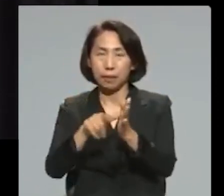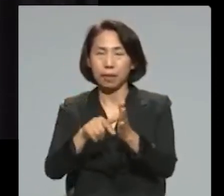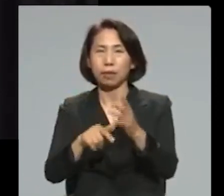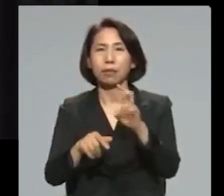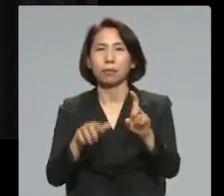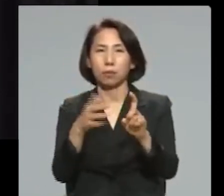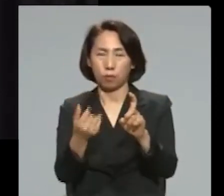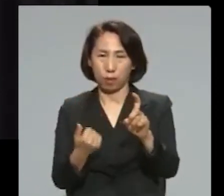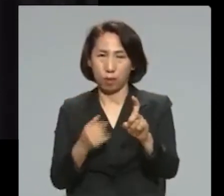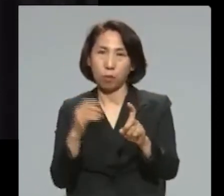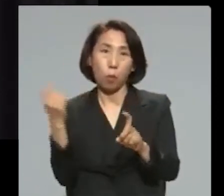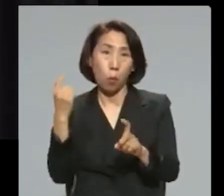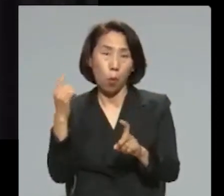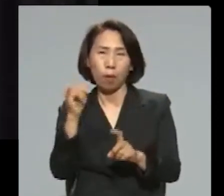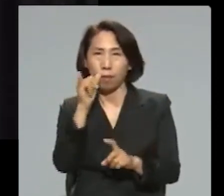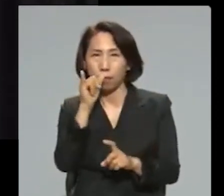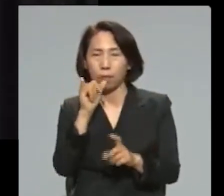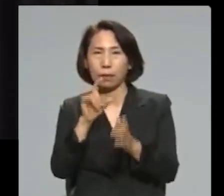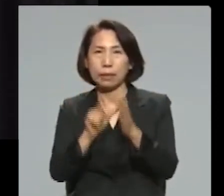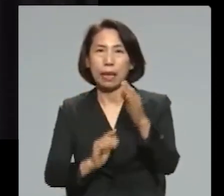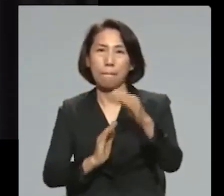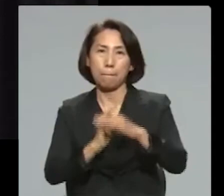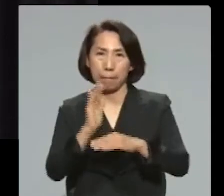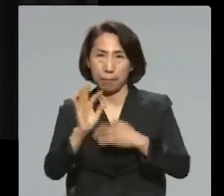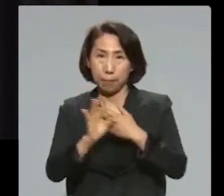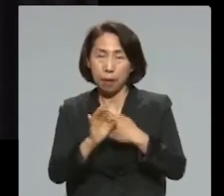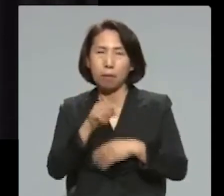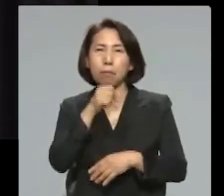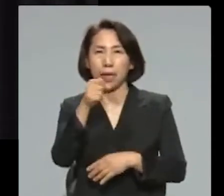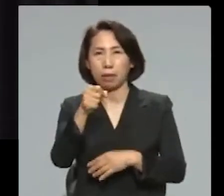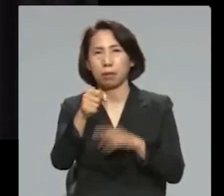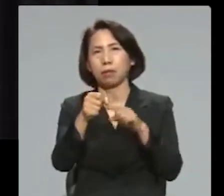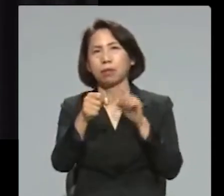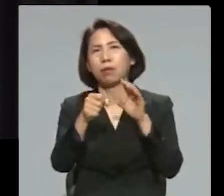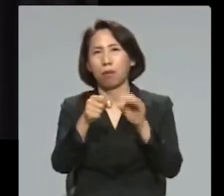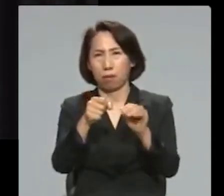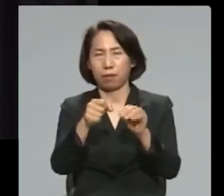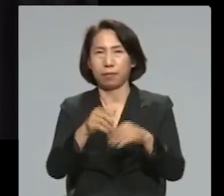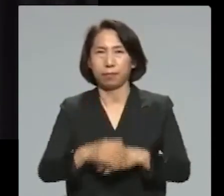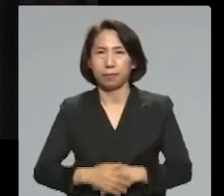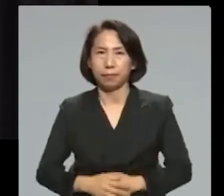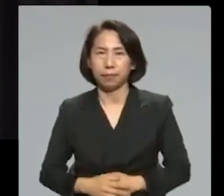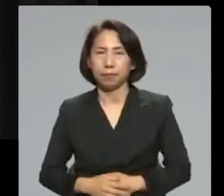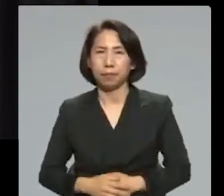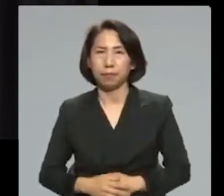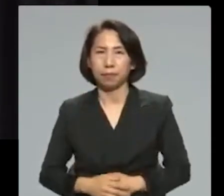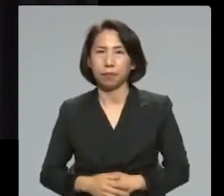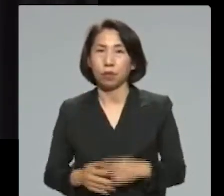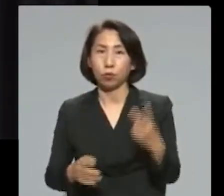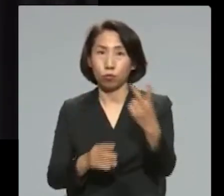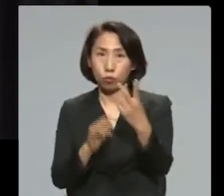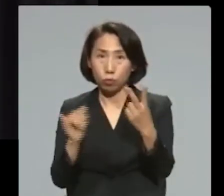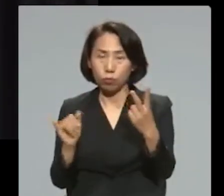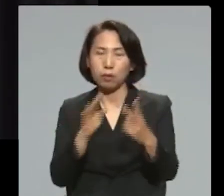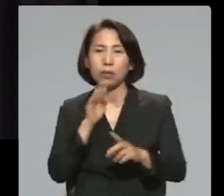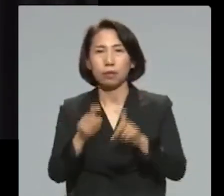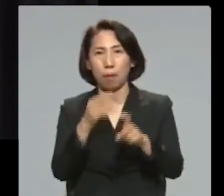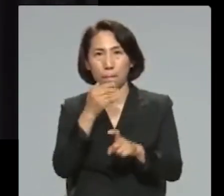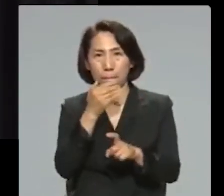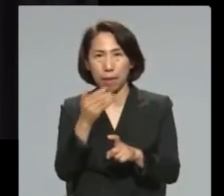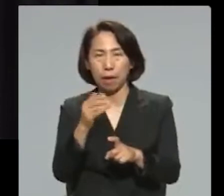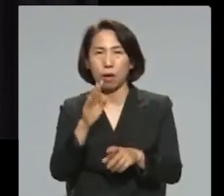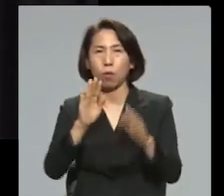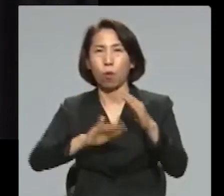전에 예고음이 울리고 시간이 지나면 발언자의 마이크가 꺼지게 됩니다. 후보들께서는 실천 가능한 공약을